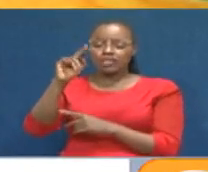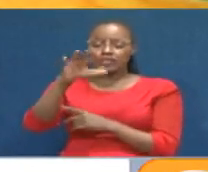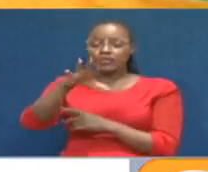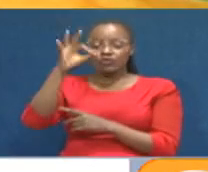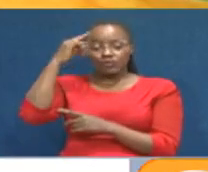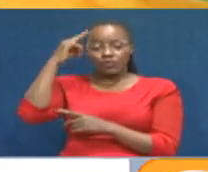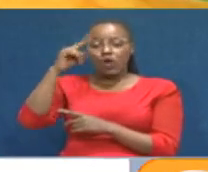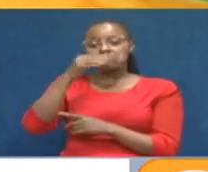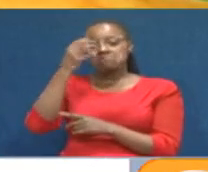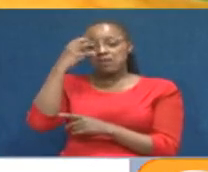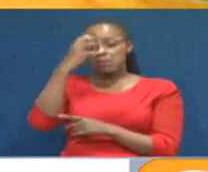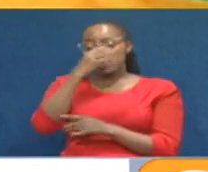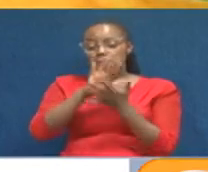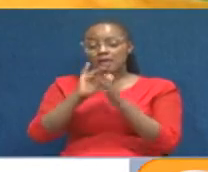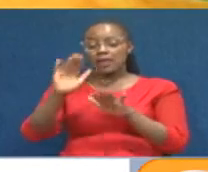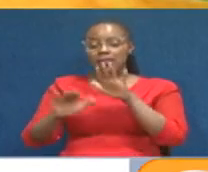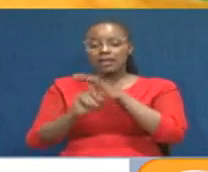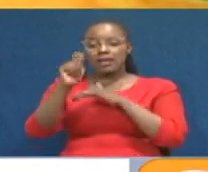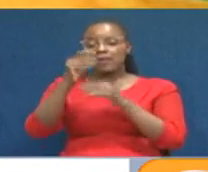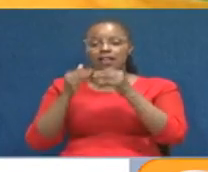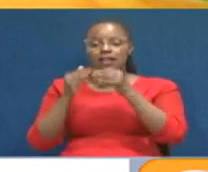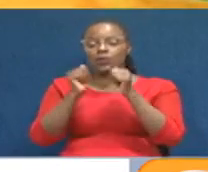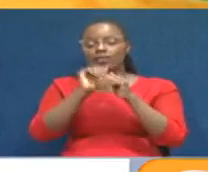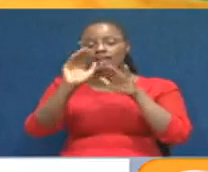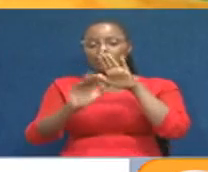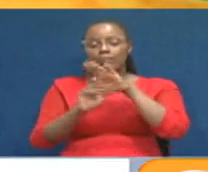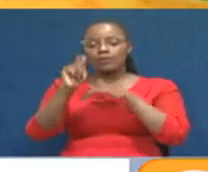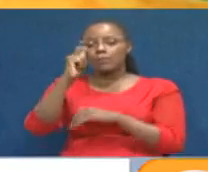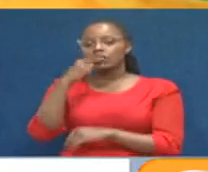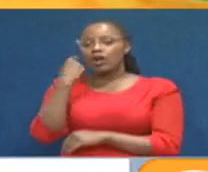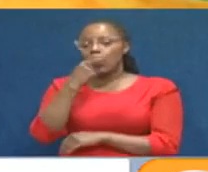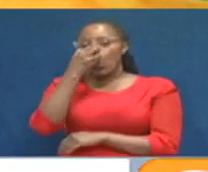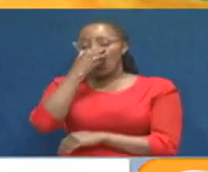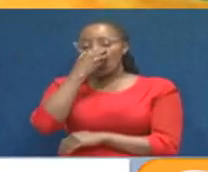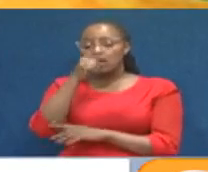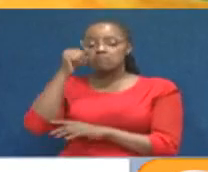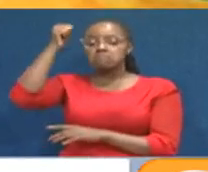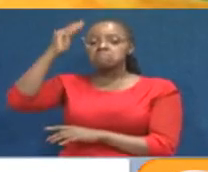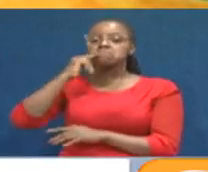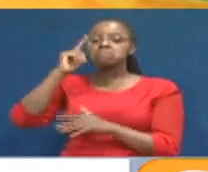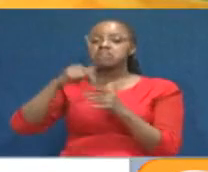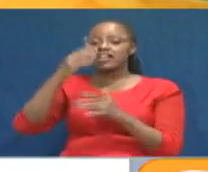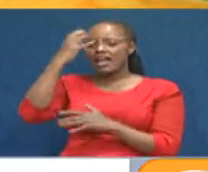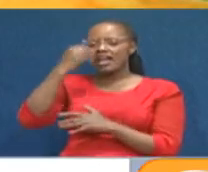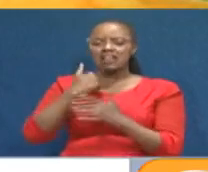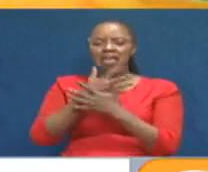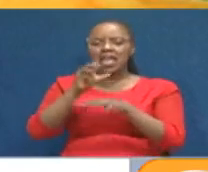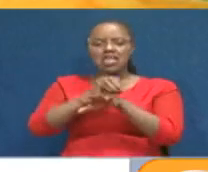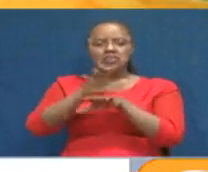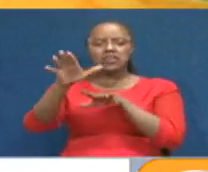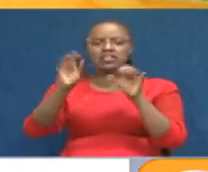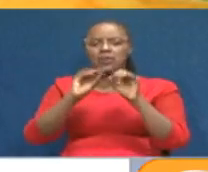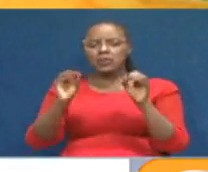Karua kuwa mgombea mwenza wake. Wakiongozwa na Naibu Rais William Ruto, wanasiasa hawa wamesema kuwa Karua hana ushawishi